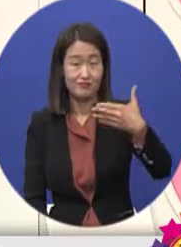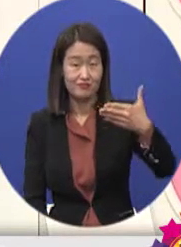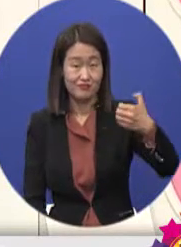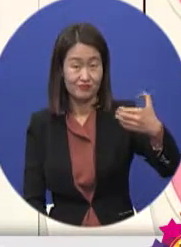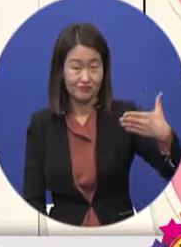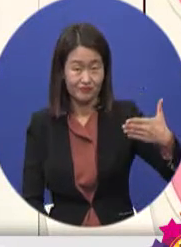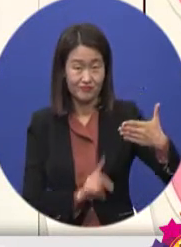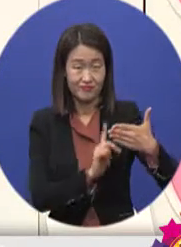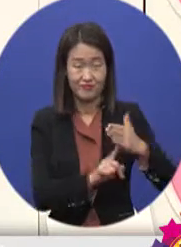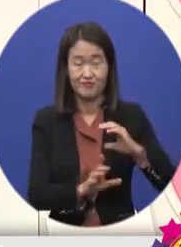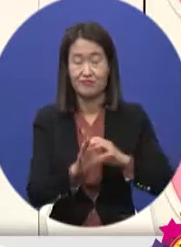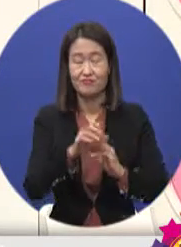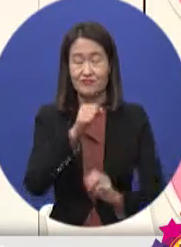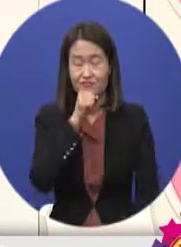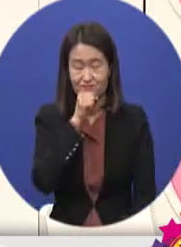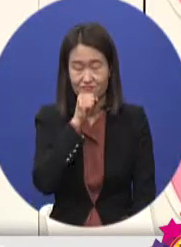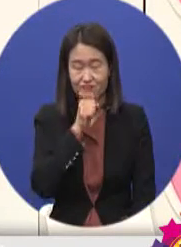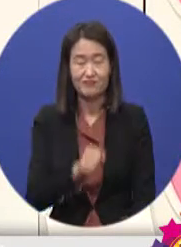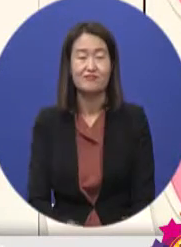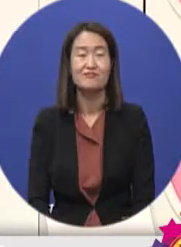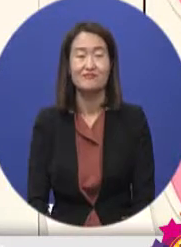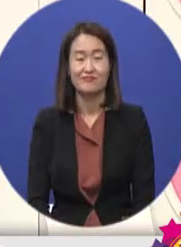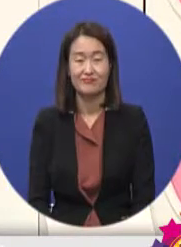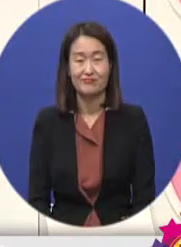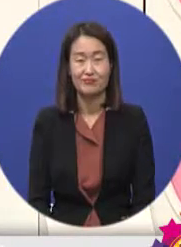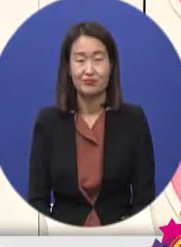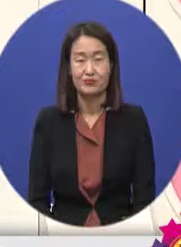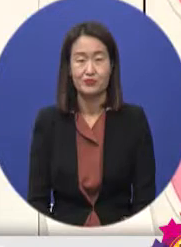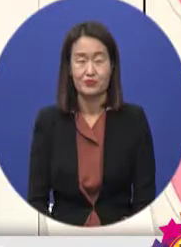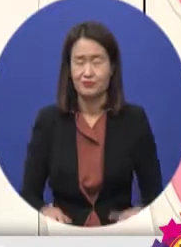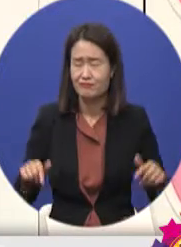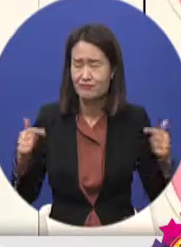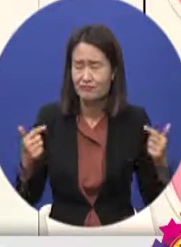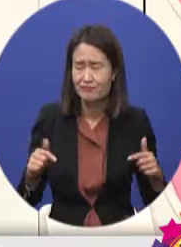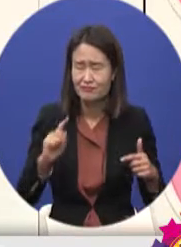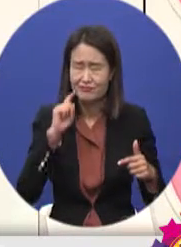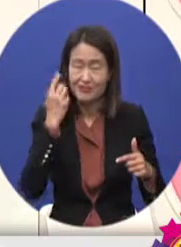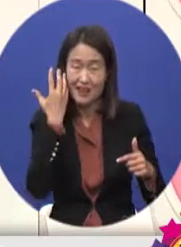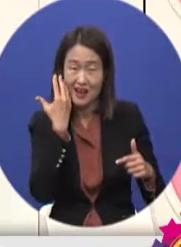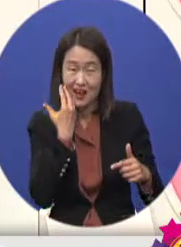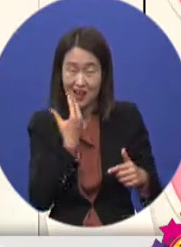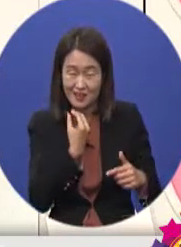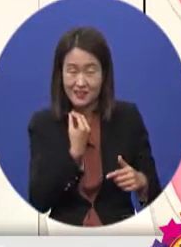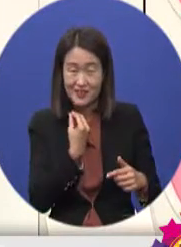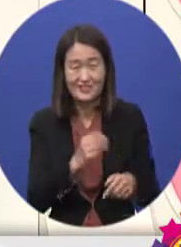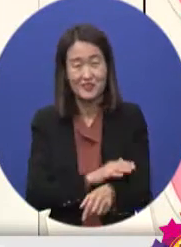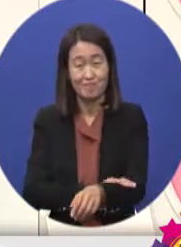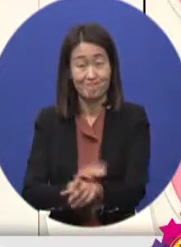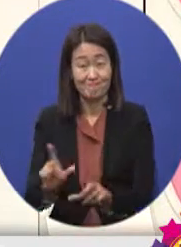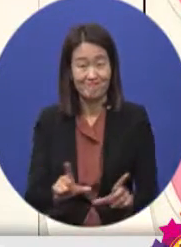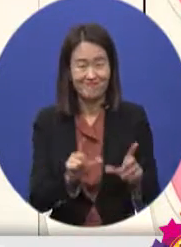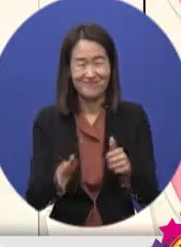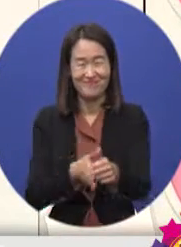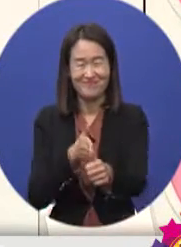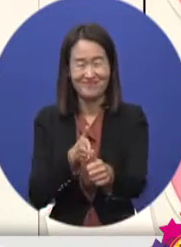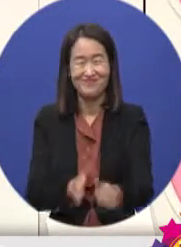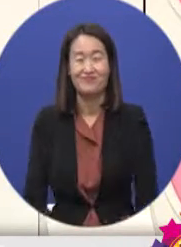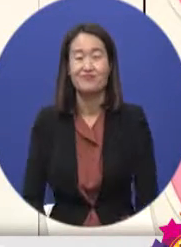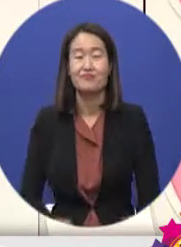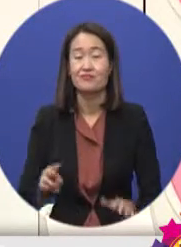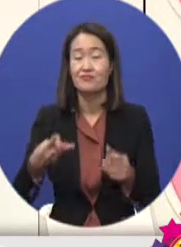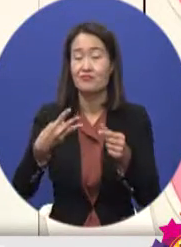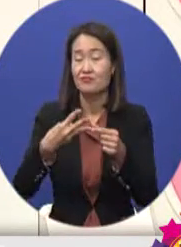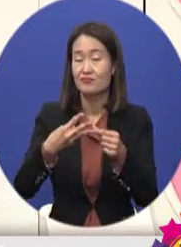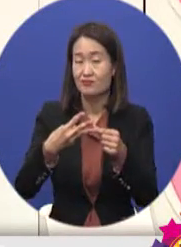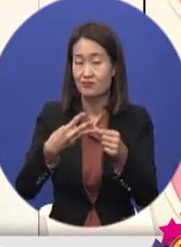9점 9점 9점 보너스 9점 받으셨습니다. 늘 그렇게 아름답게 사시길 바랍니다. 자, 세